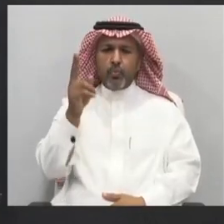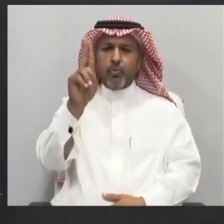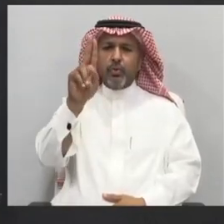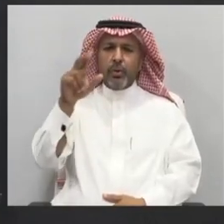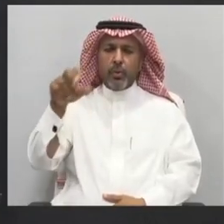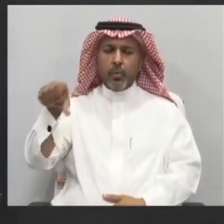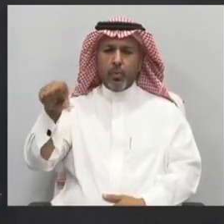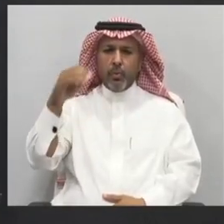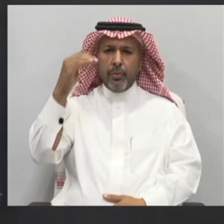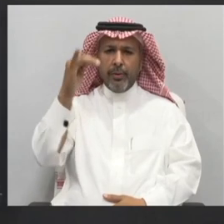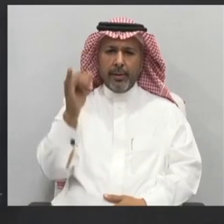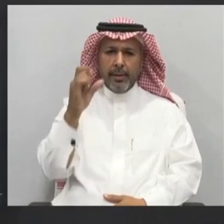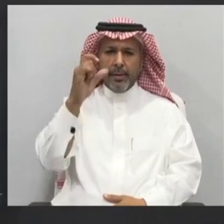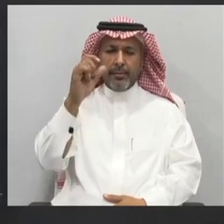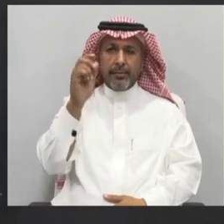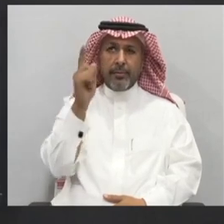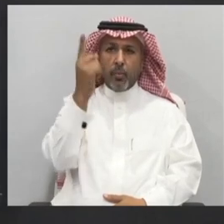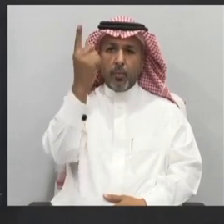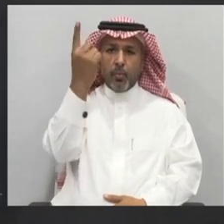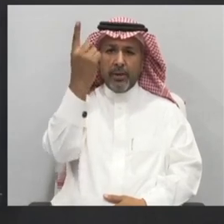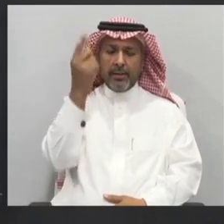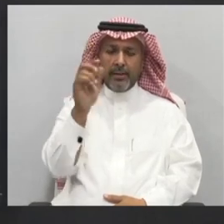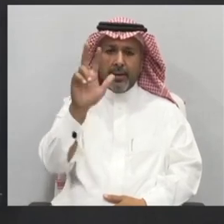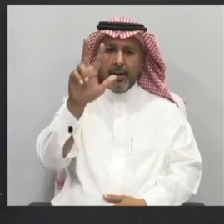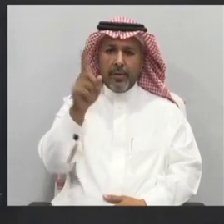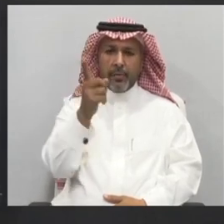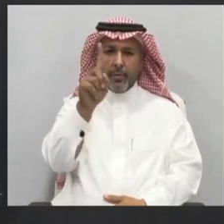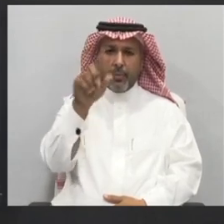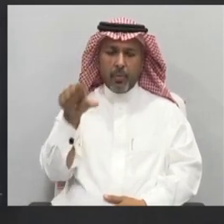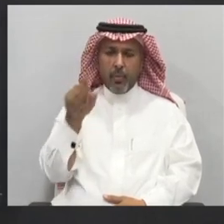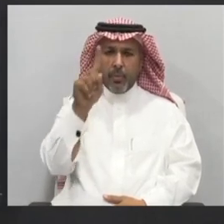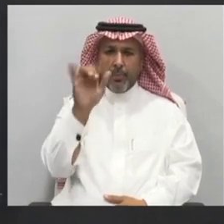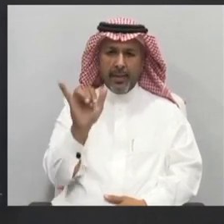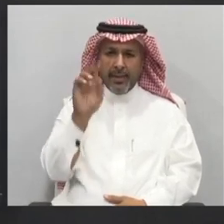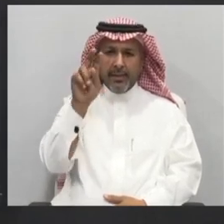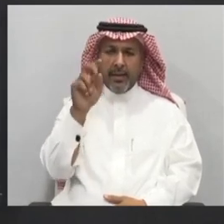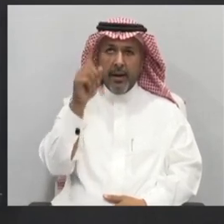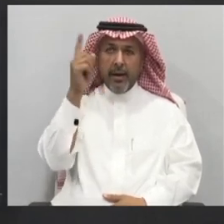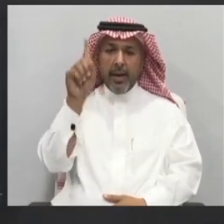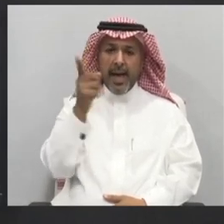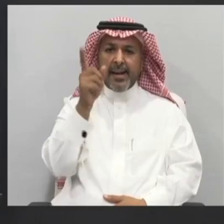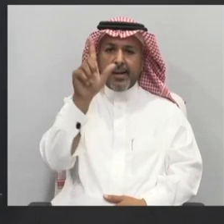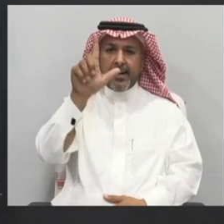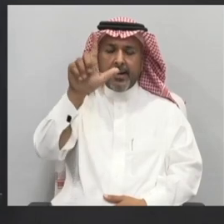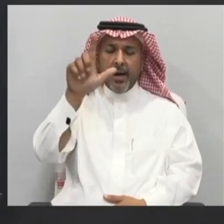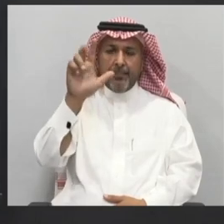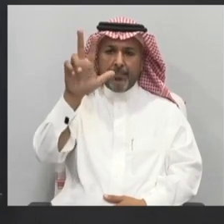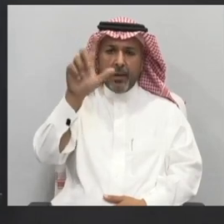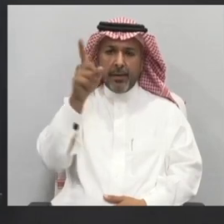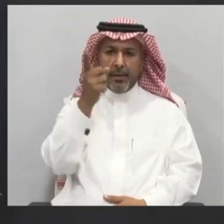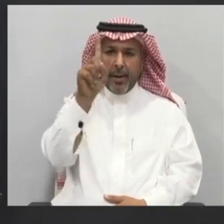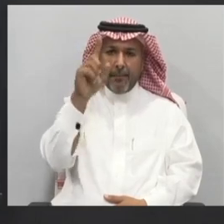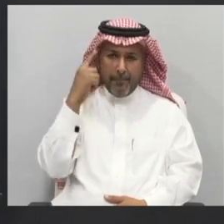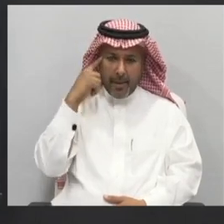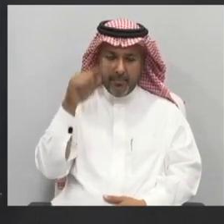الربوبيه وهذا السؤال مهم جدا ينبغي علينا ان نجيب عن هذا السؤال وهذاك ذكرنا ايضا السؤال الاخر